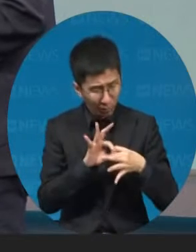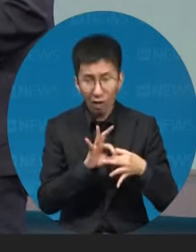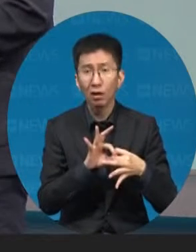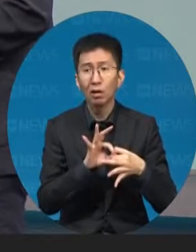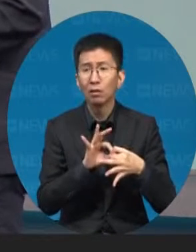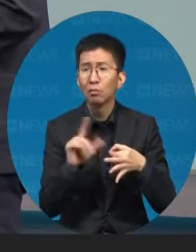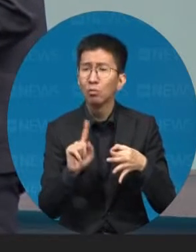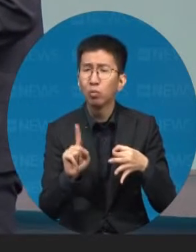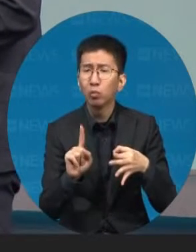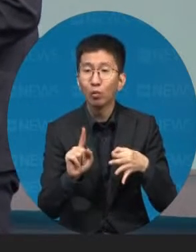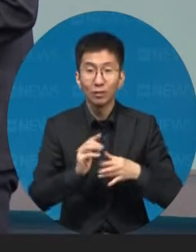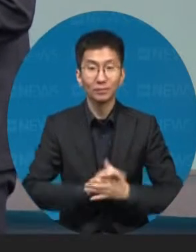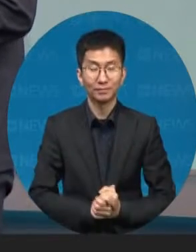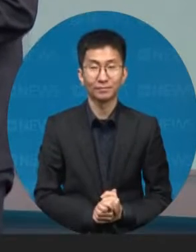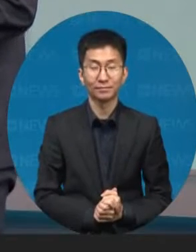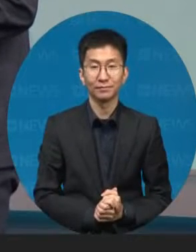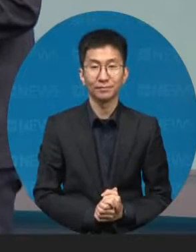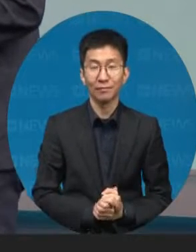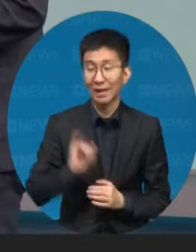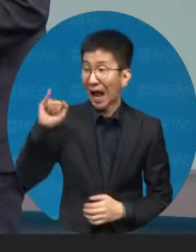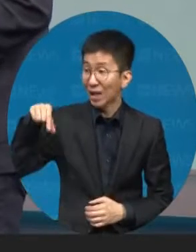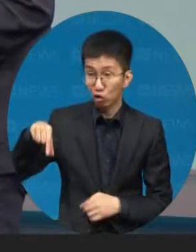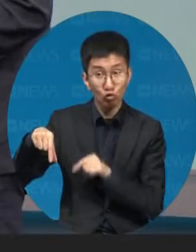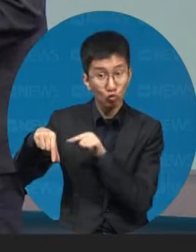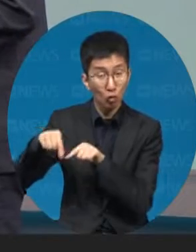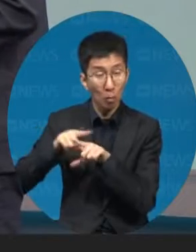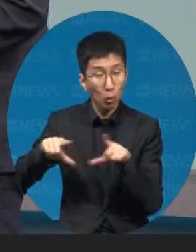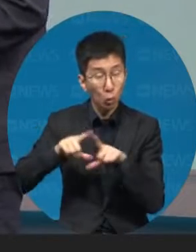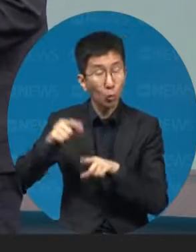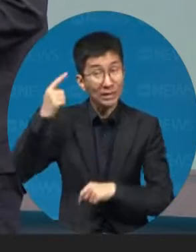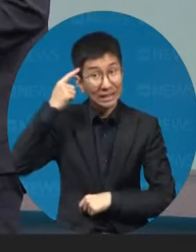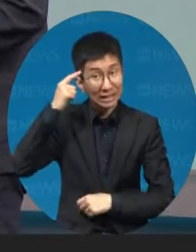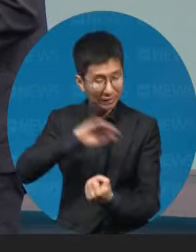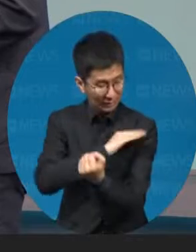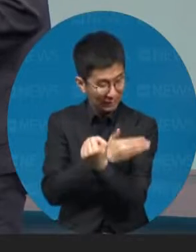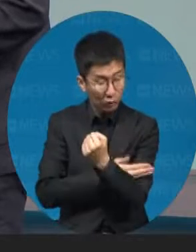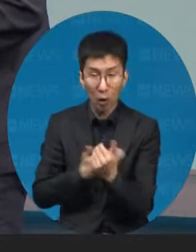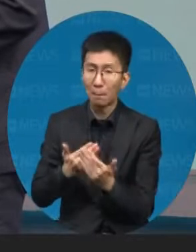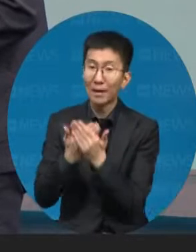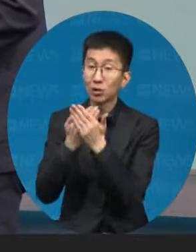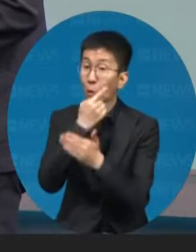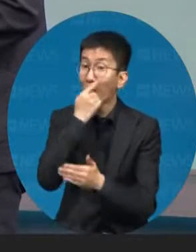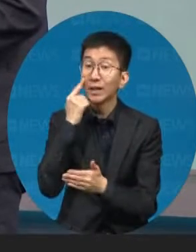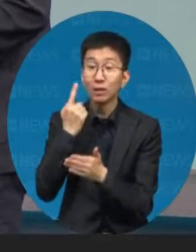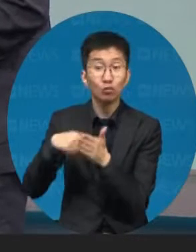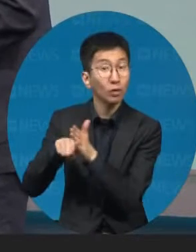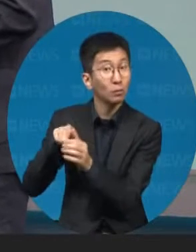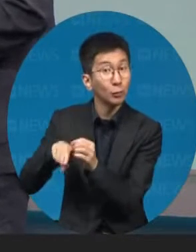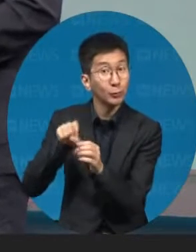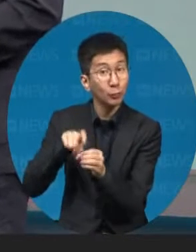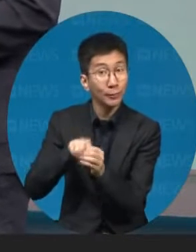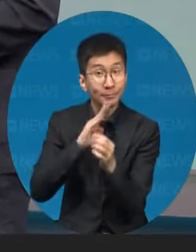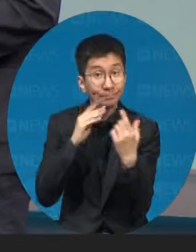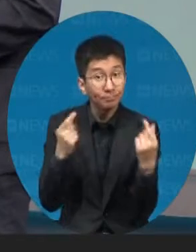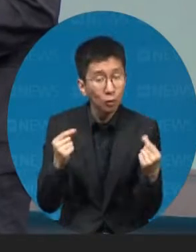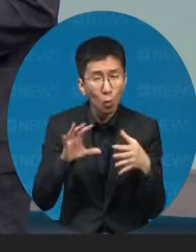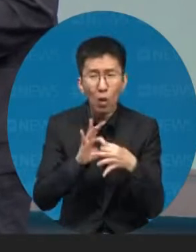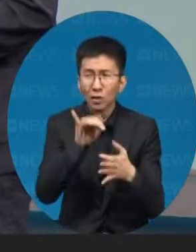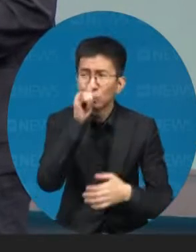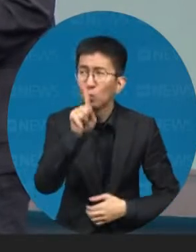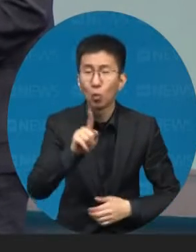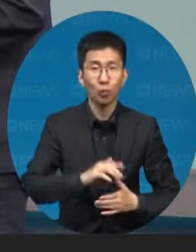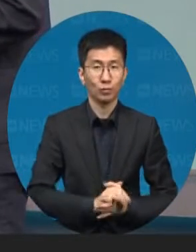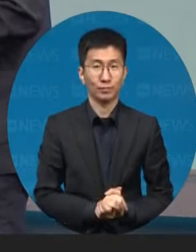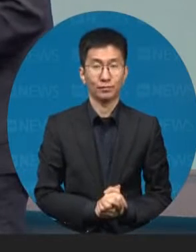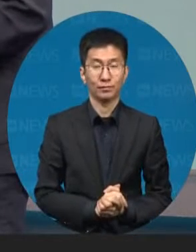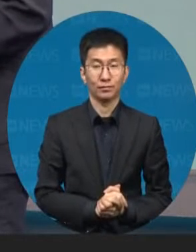관계가 있다는 것처럼 들리는데 일단 로 iq 하면 지능 주수가 얼마나 발달 했는지를 나타내는 지표 아니겠습니까 무슨 관계가 있는 거죠